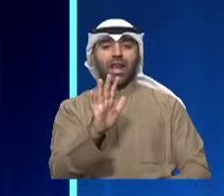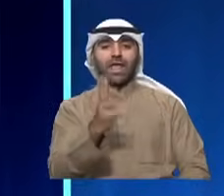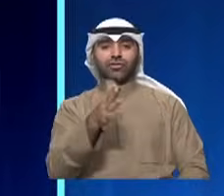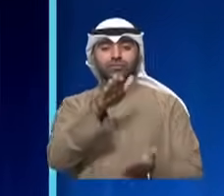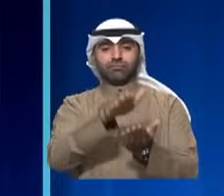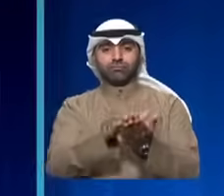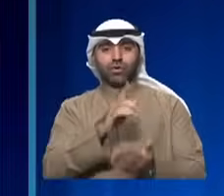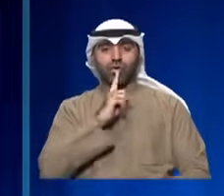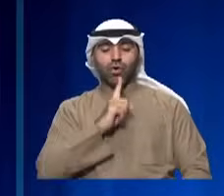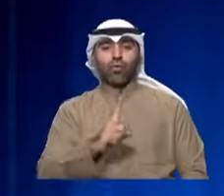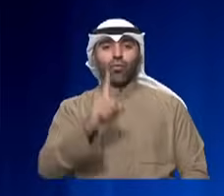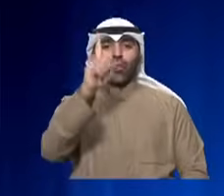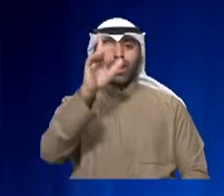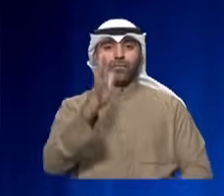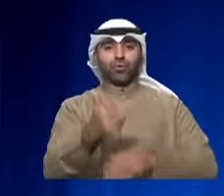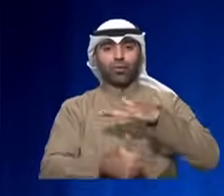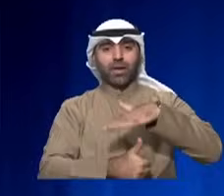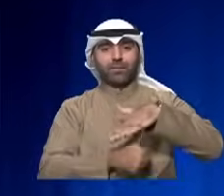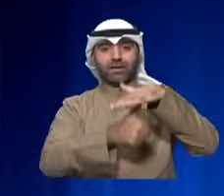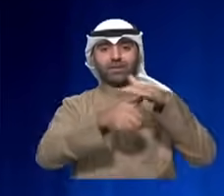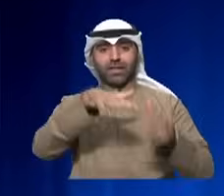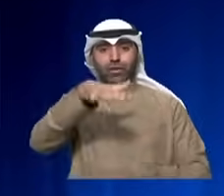امير البلاد اليمين